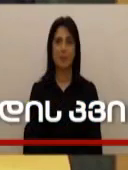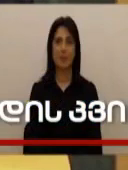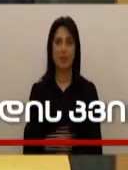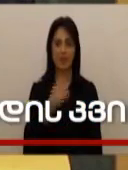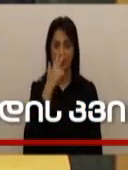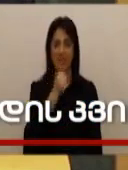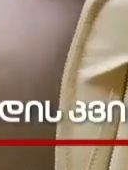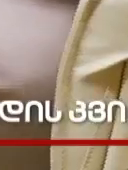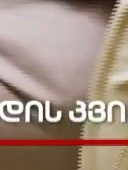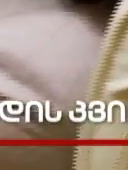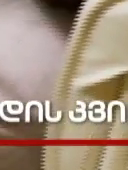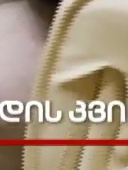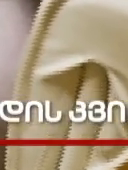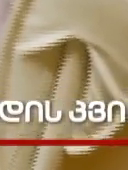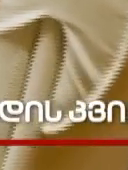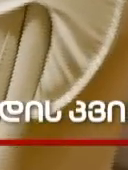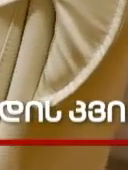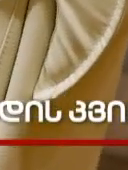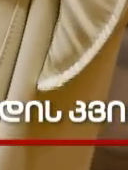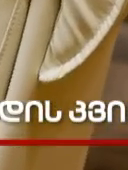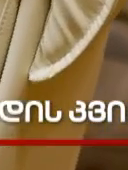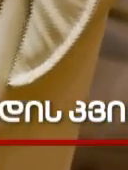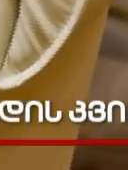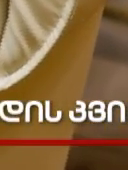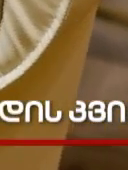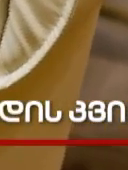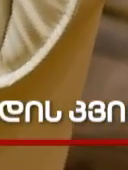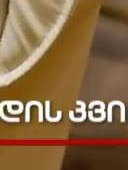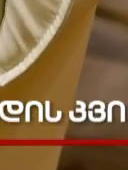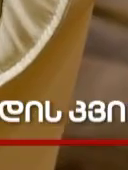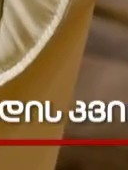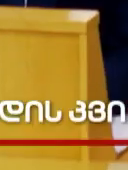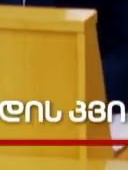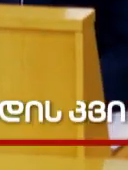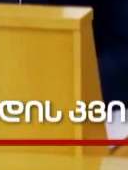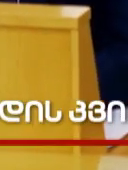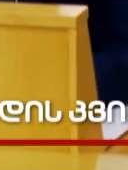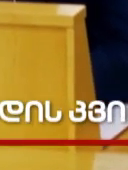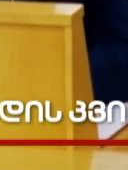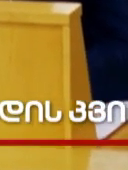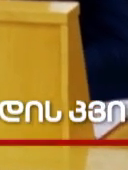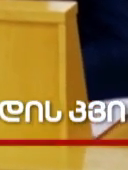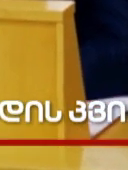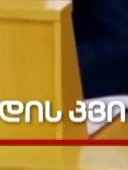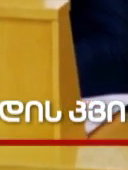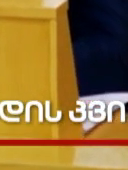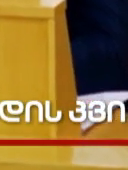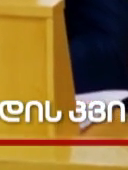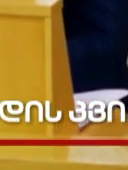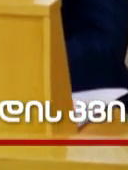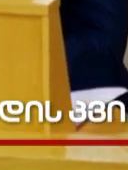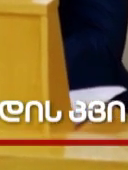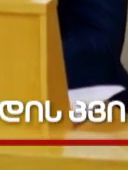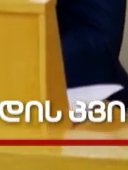Sa-ți-o dau, Adam Ianica, mi-a dat gare. S-a interesat rom destrucțiul opoziției din dinațele romelit sajarot mouțodeb da premier-ministr